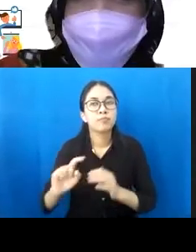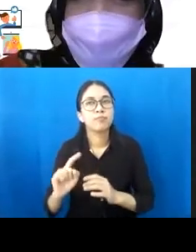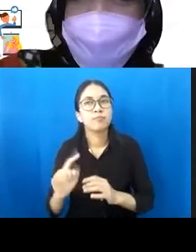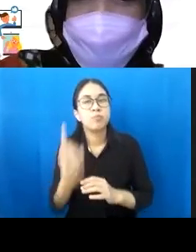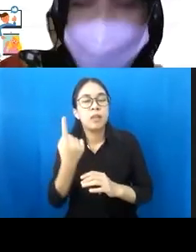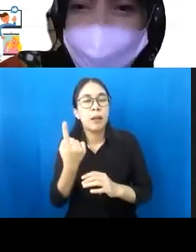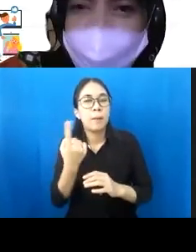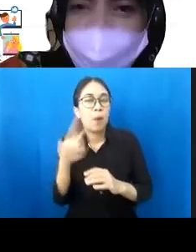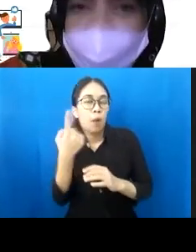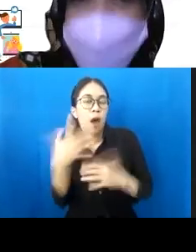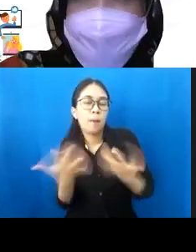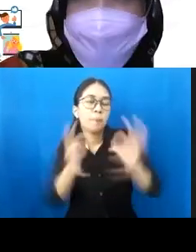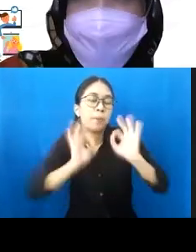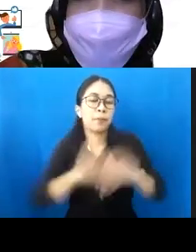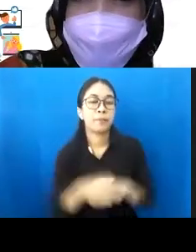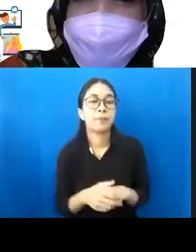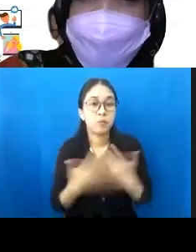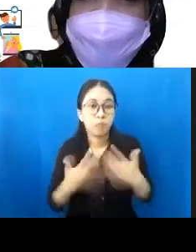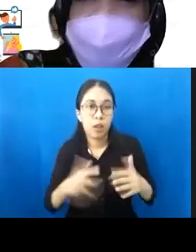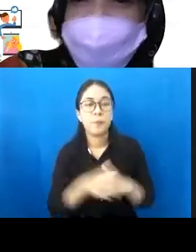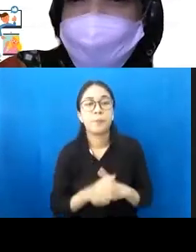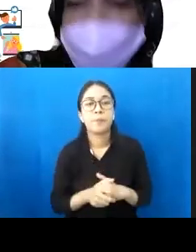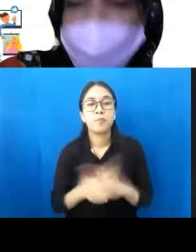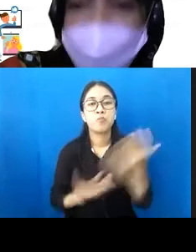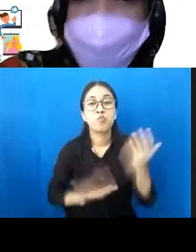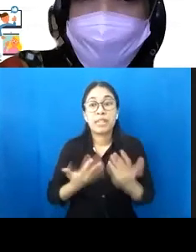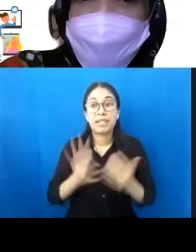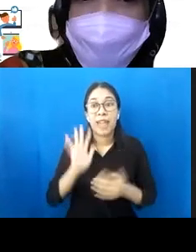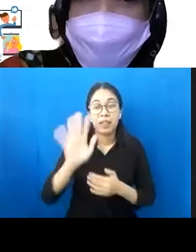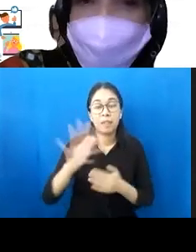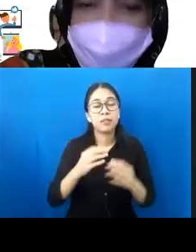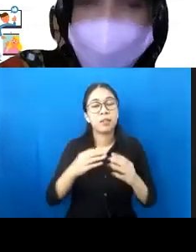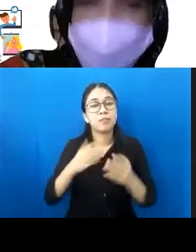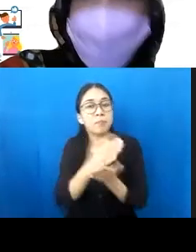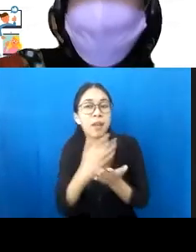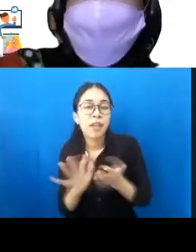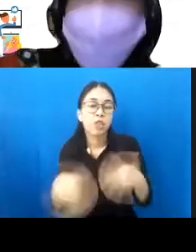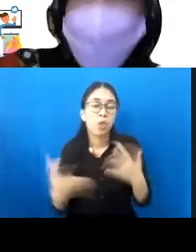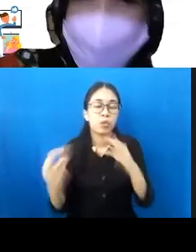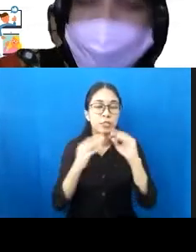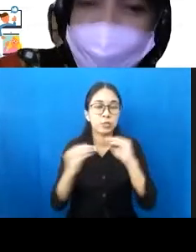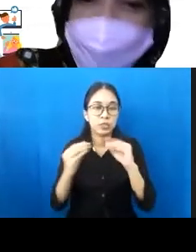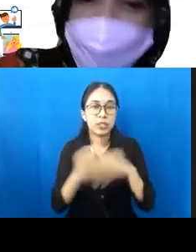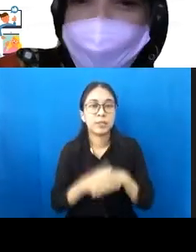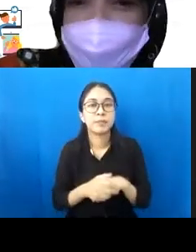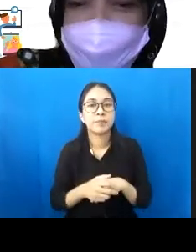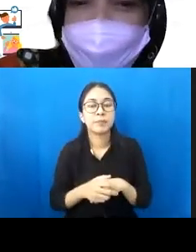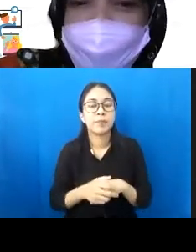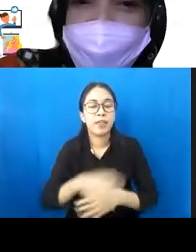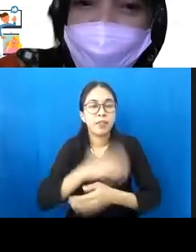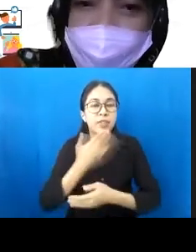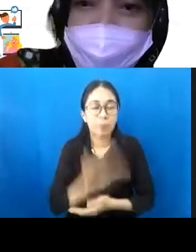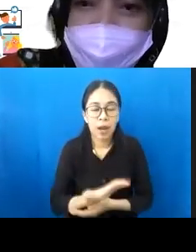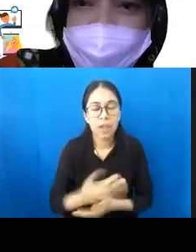yang bisa saya sampaikan. Mungkin nanti bisa sharing atau berdiskusi. Terima kasih, mohon maaf atas